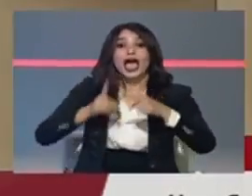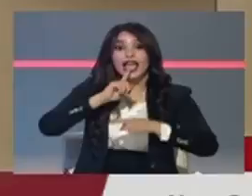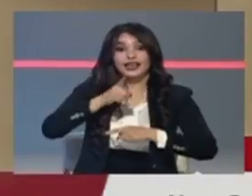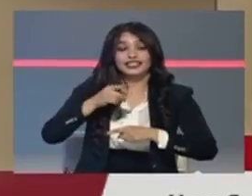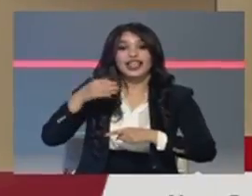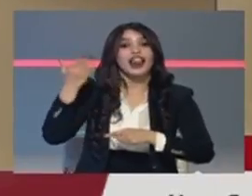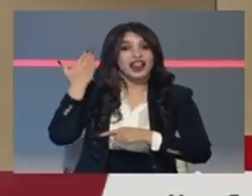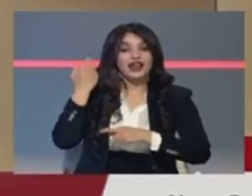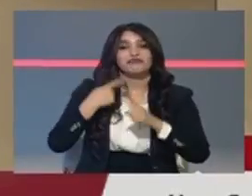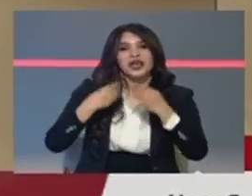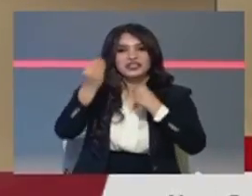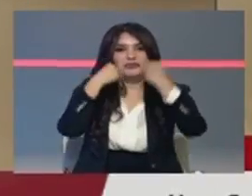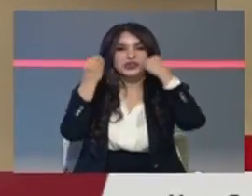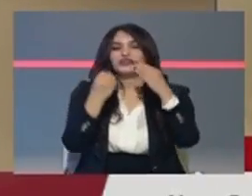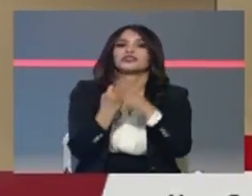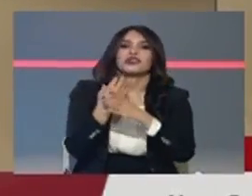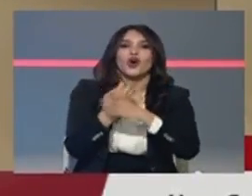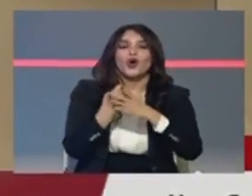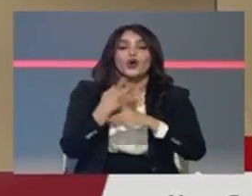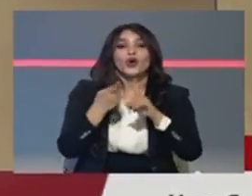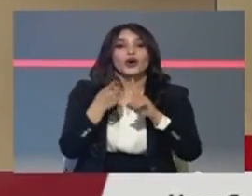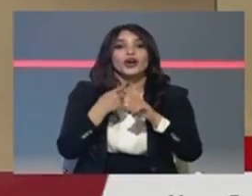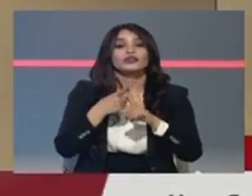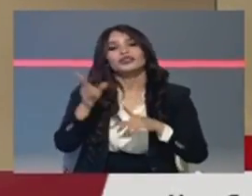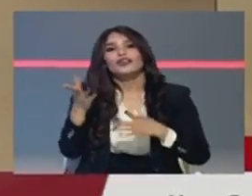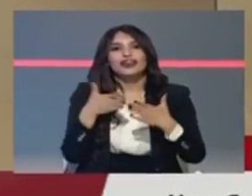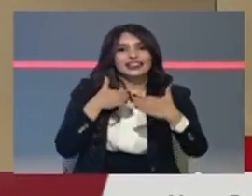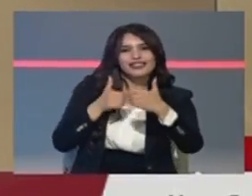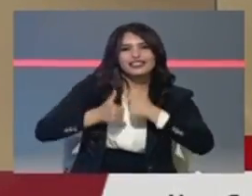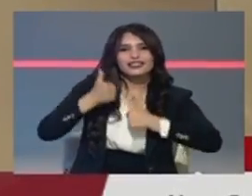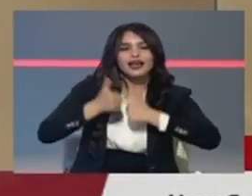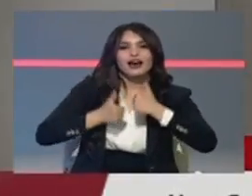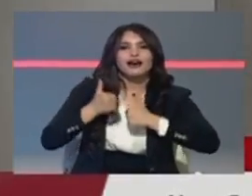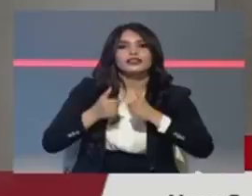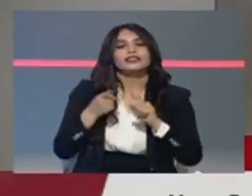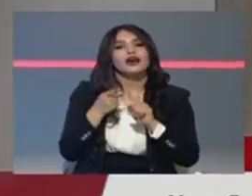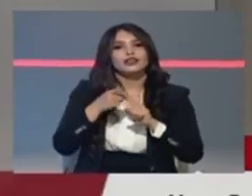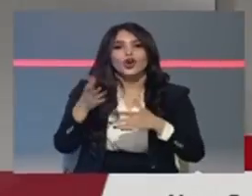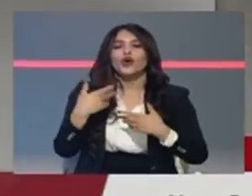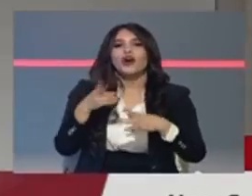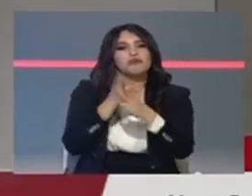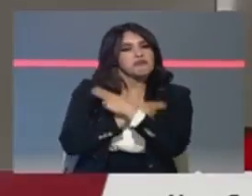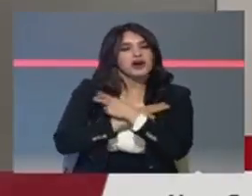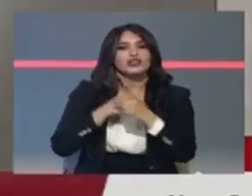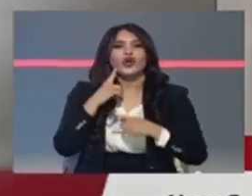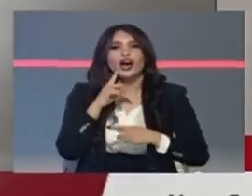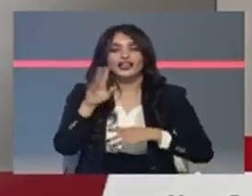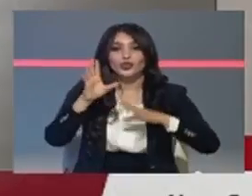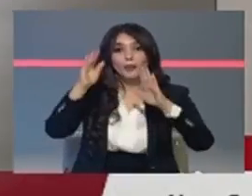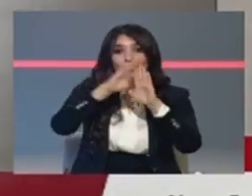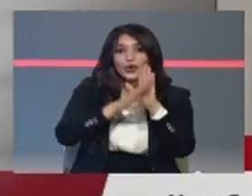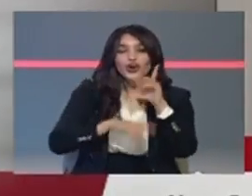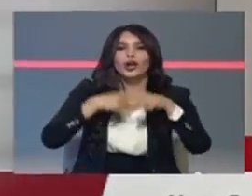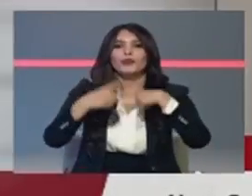جعايدي أنها تجربة جديدة ومن نوع خاص وبمثابة تحدي، حيث وجب ملء أوقات الفراغ من خلال برنامج يومي